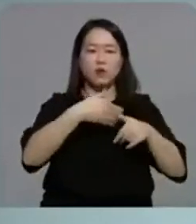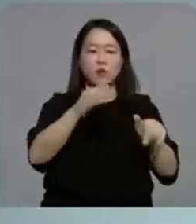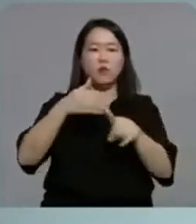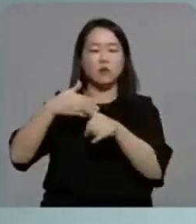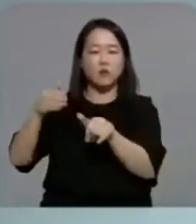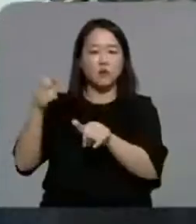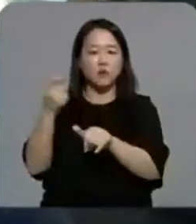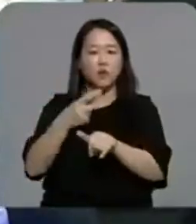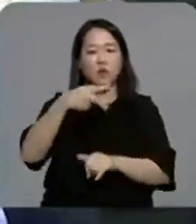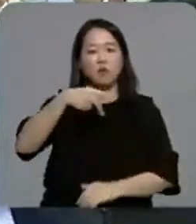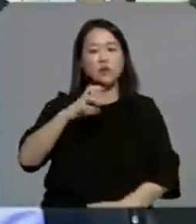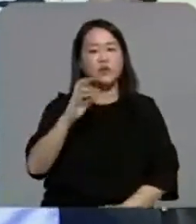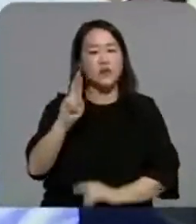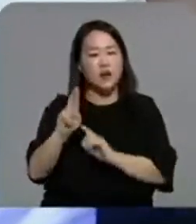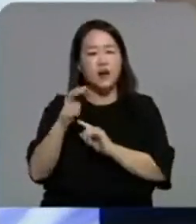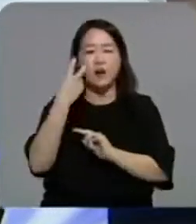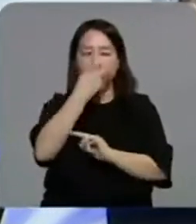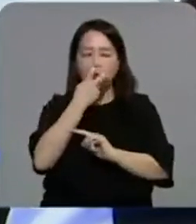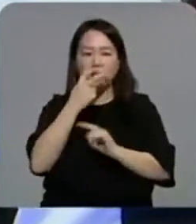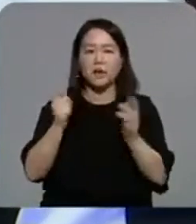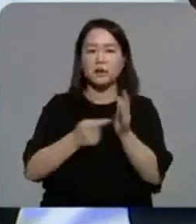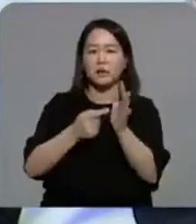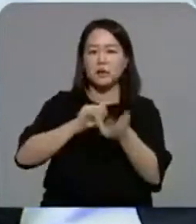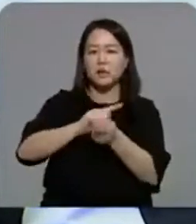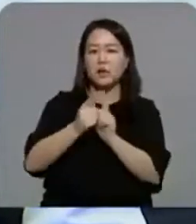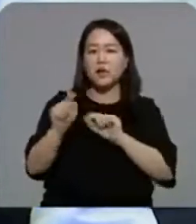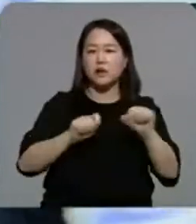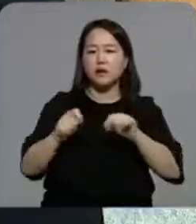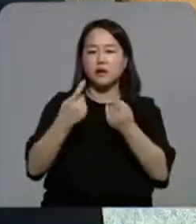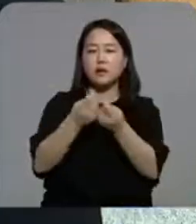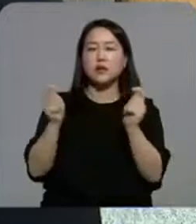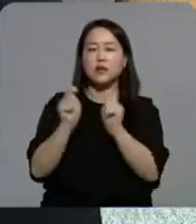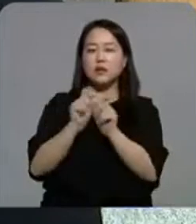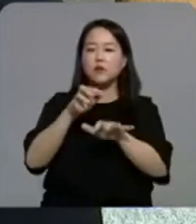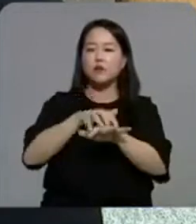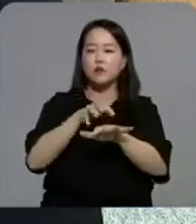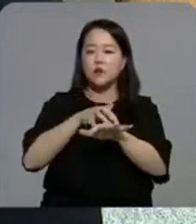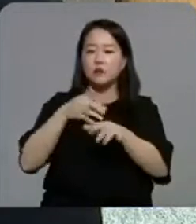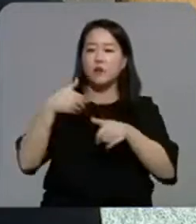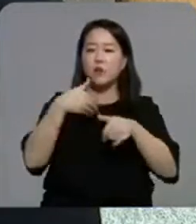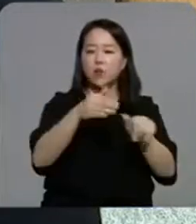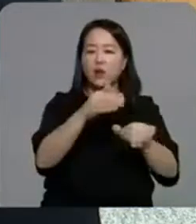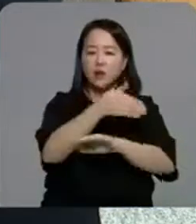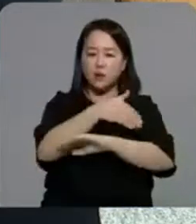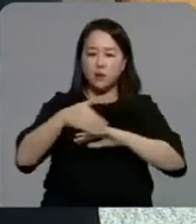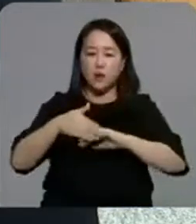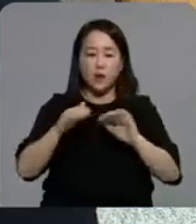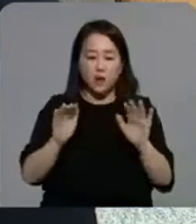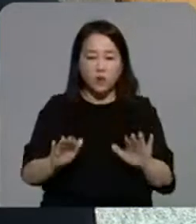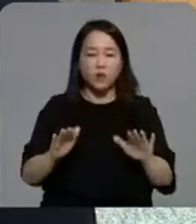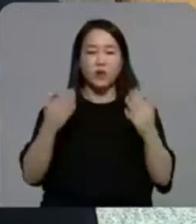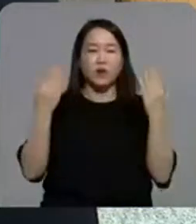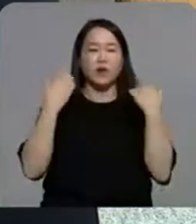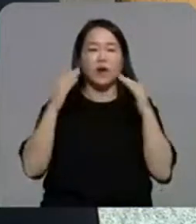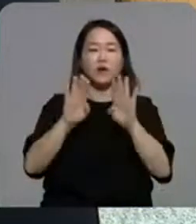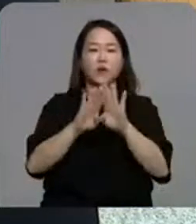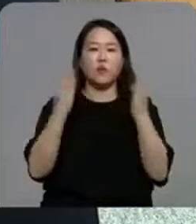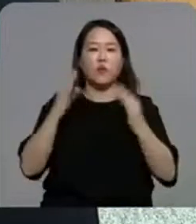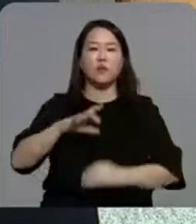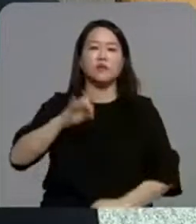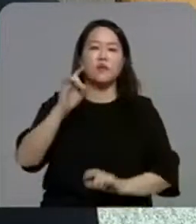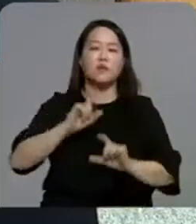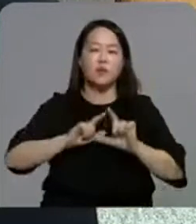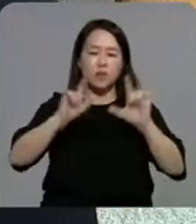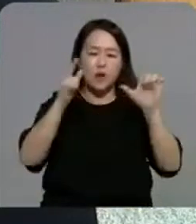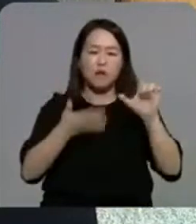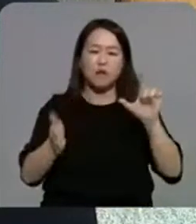PCR 검사소를 운영하거나 긴급 지원 대응팀을 파견할 예정입니다. 오늘 개학 첫날인데 몇몇 학생이나